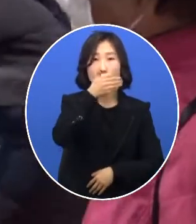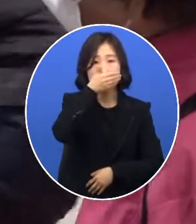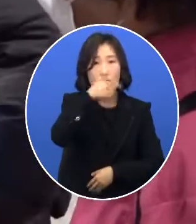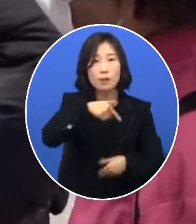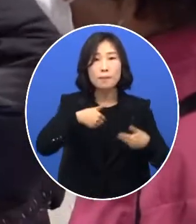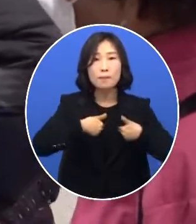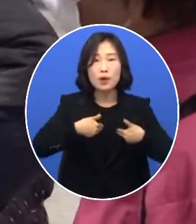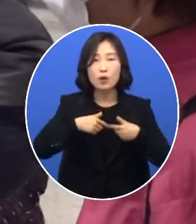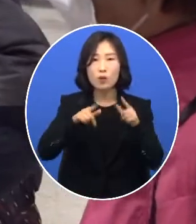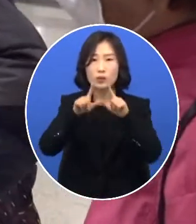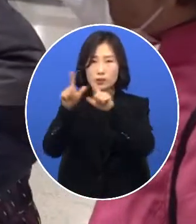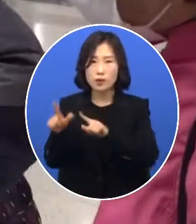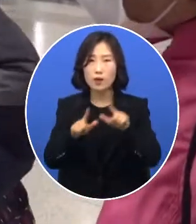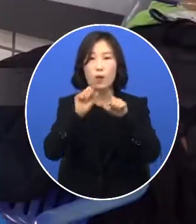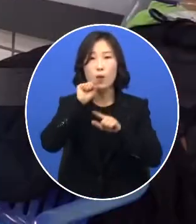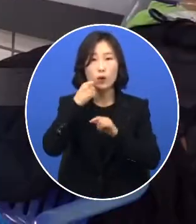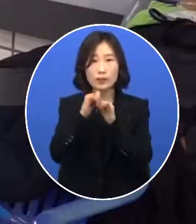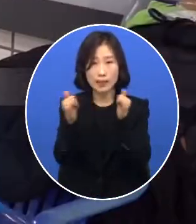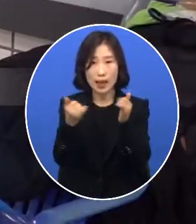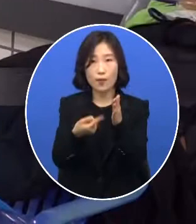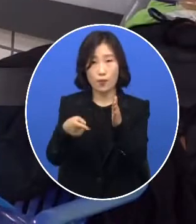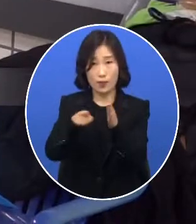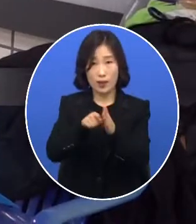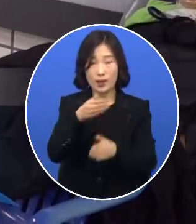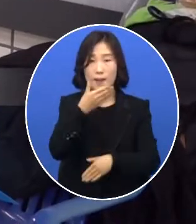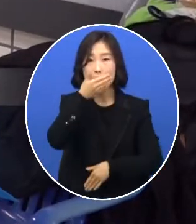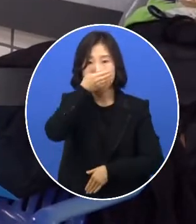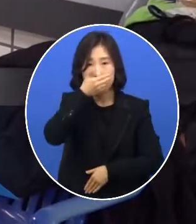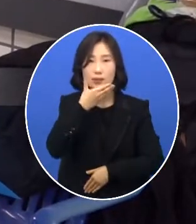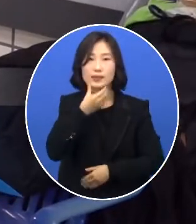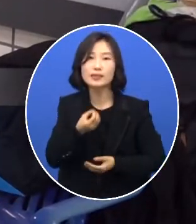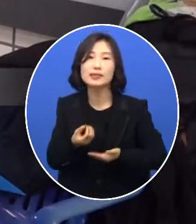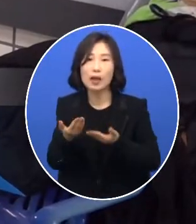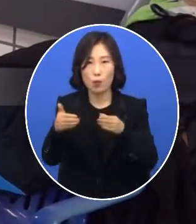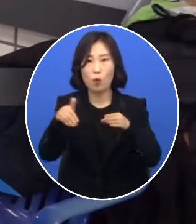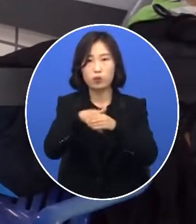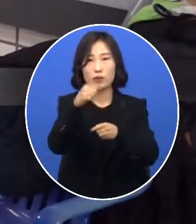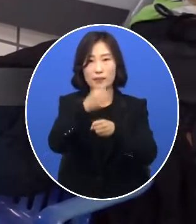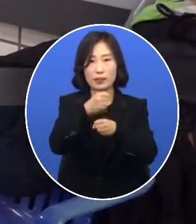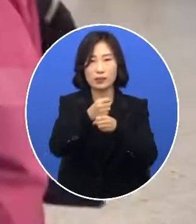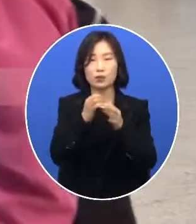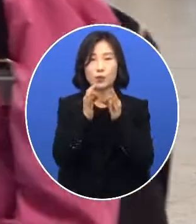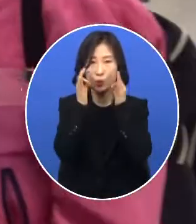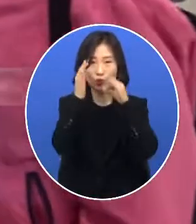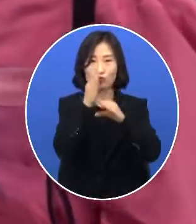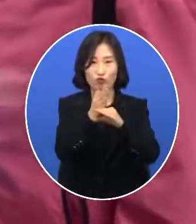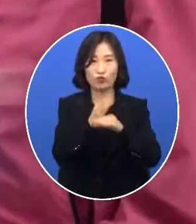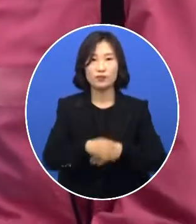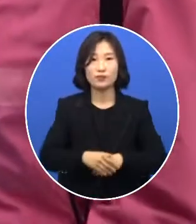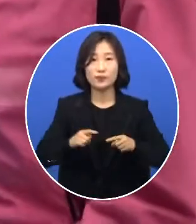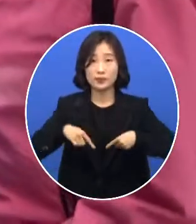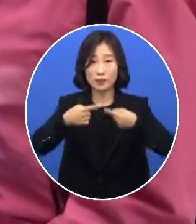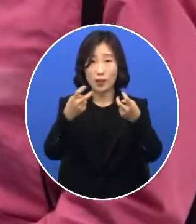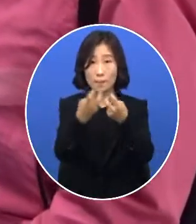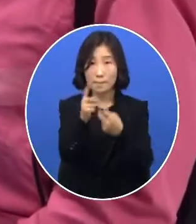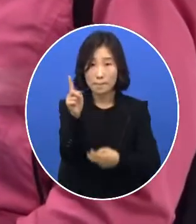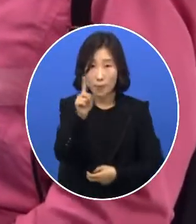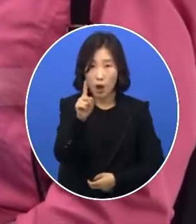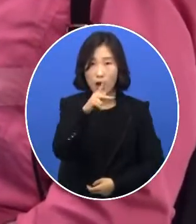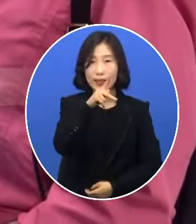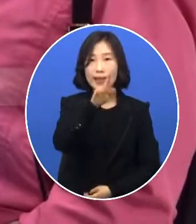필요한 취약계층에게 마스크를 양보하는 문화를 만들기 위해 열리고 있습니다. 참여 방법은